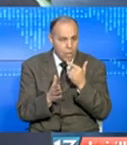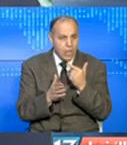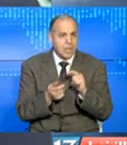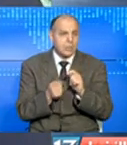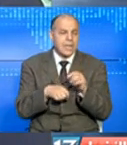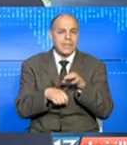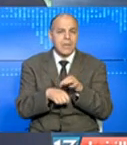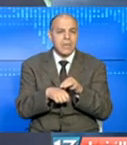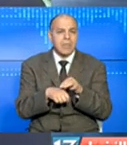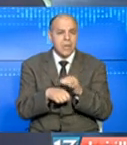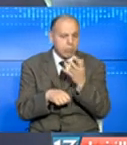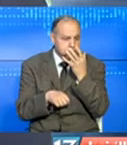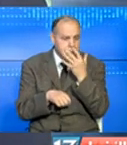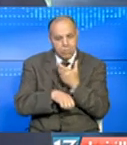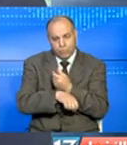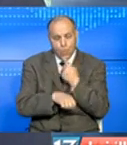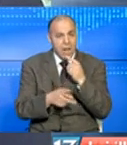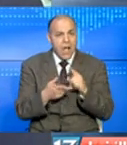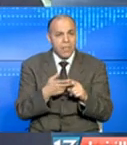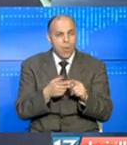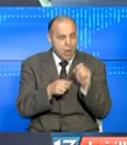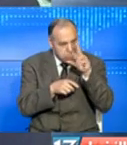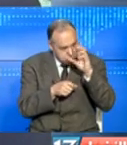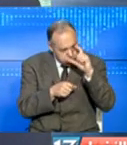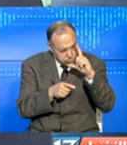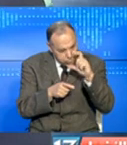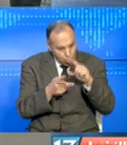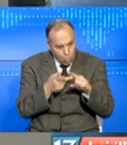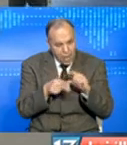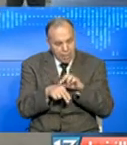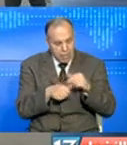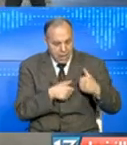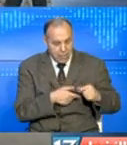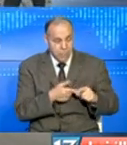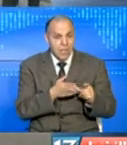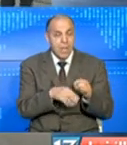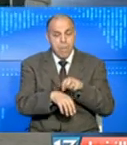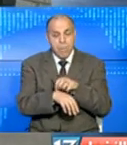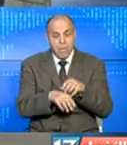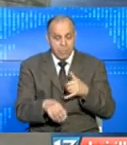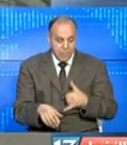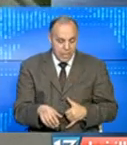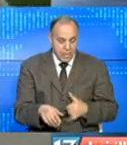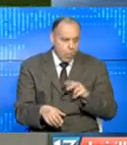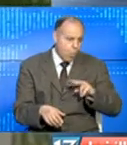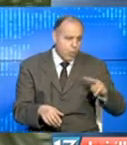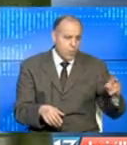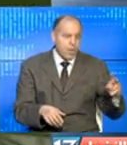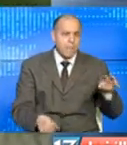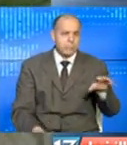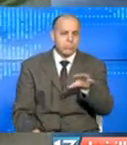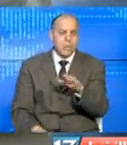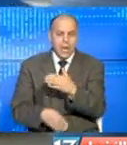طبيب الأنعاش والتبنيج وطبيب الأشعة أو طبيب القلب. في معتمدية بن قردان وغيرها من